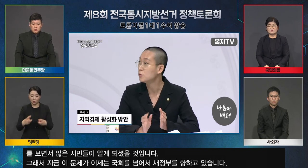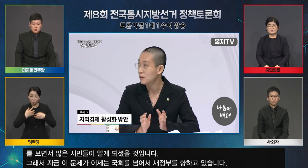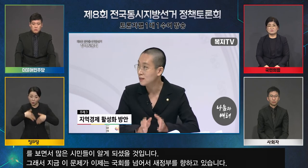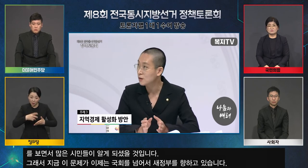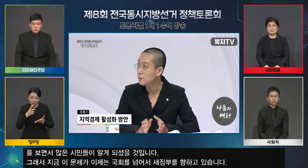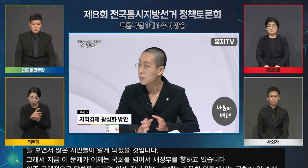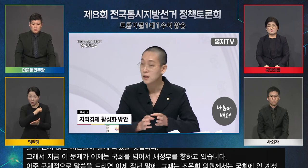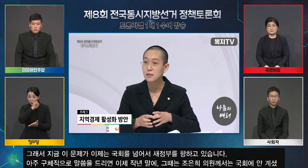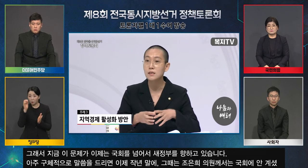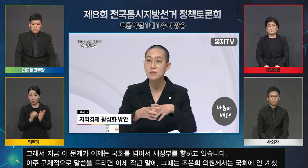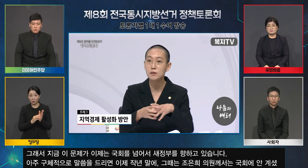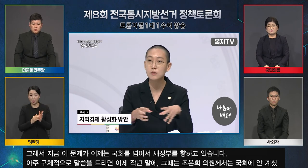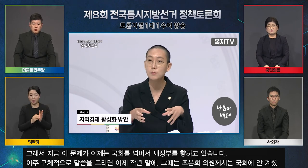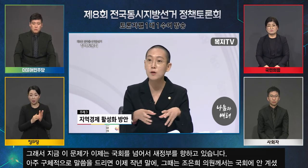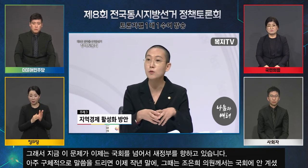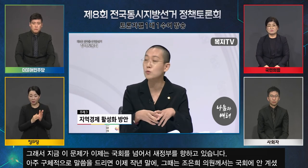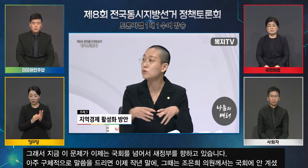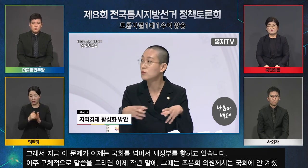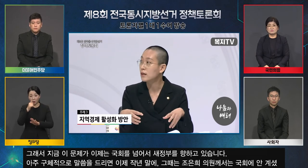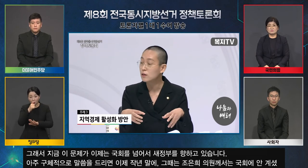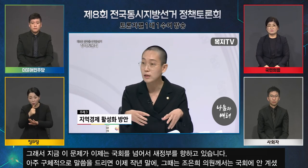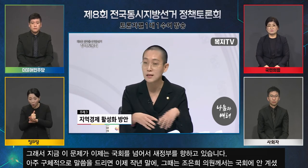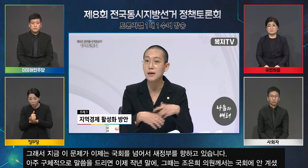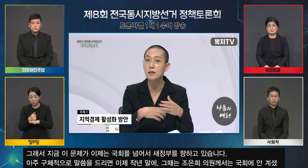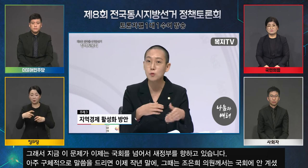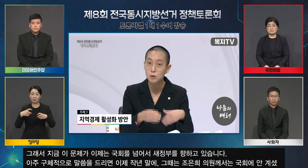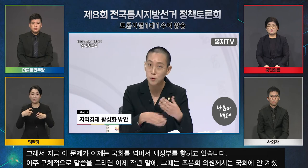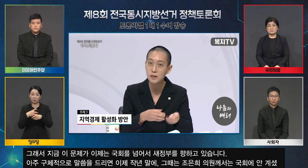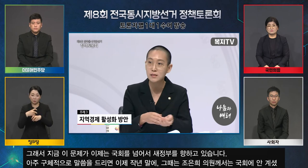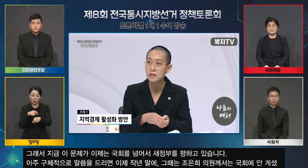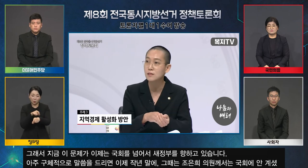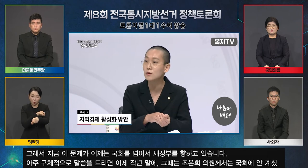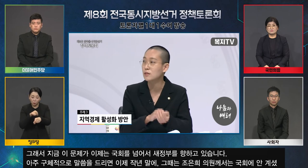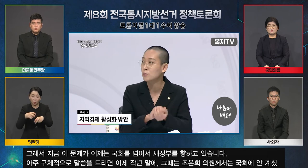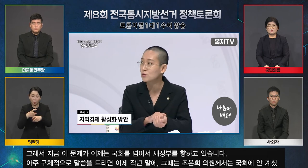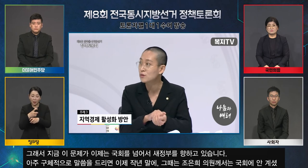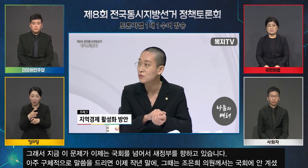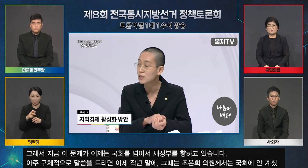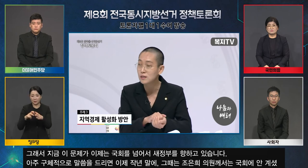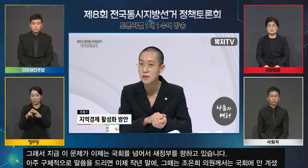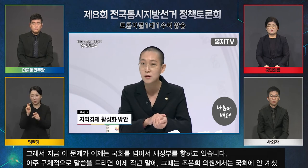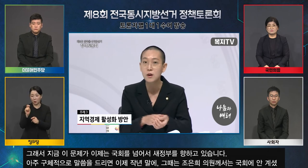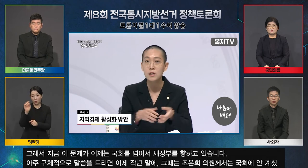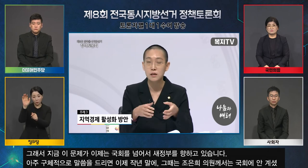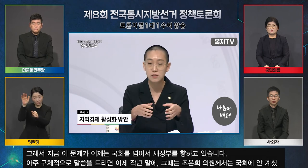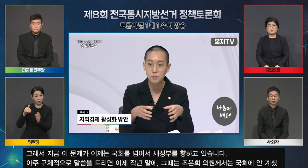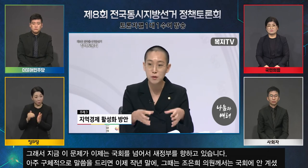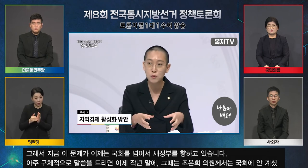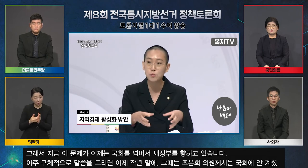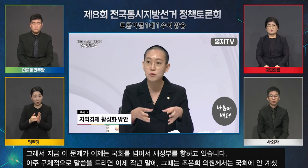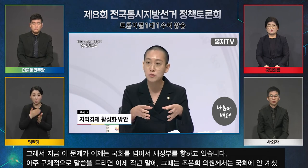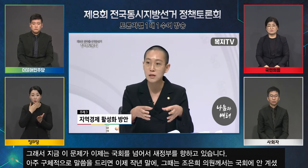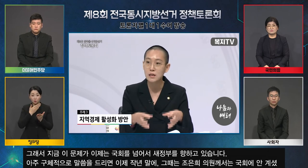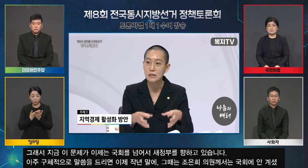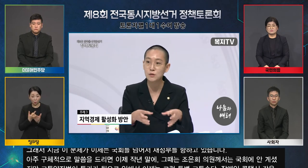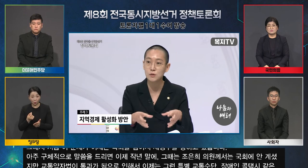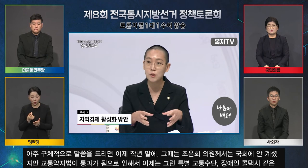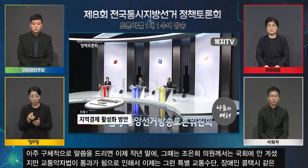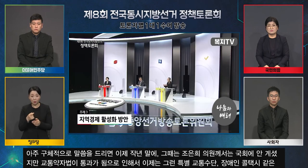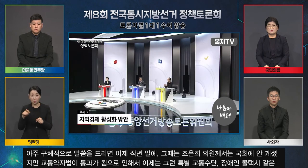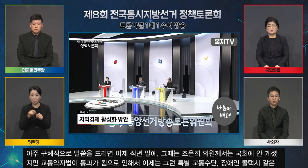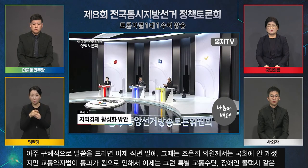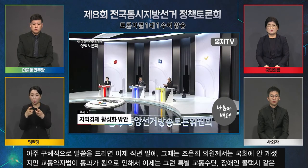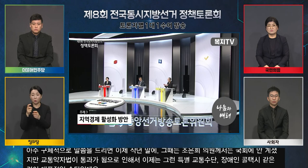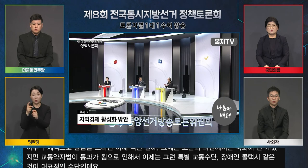통과가 됨으로 인해서 이제는 그런 특별교통수단, 장애인 콜택시 같은 것이 대표적인 수단인데요. 이 특별교통수단에